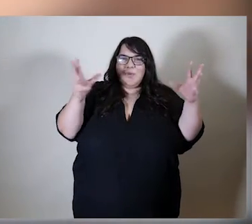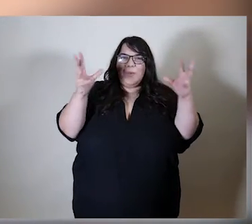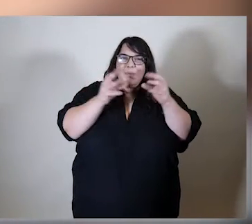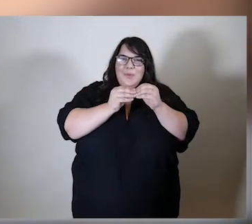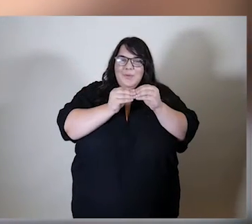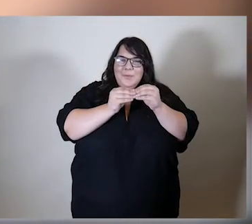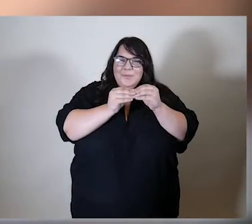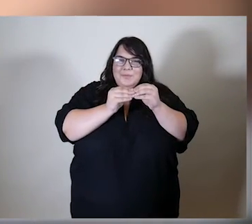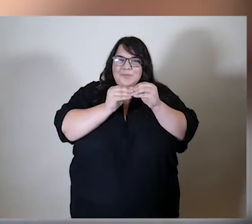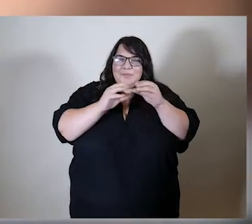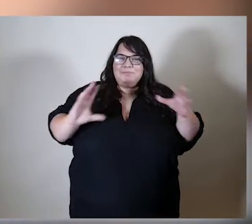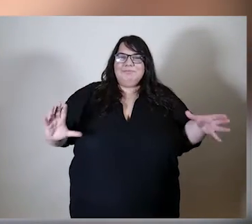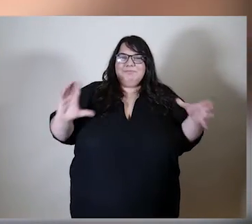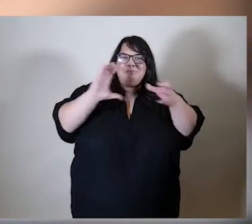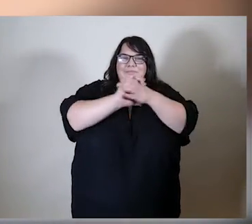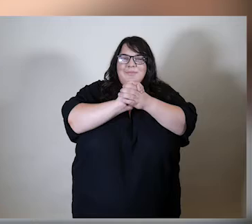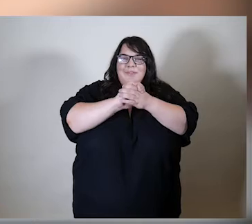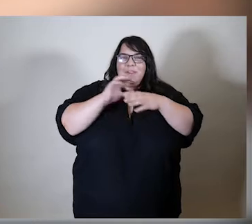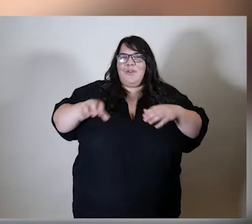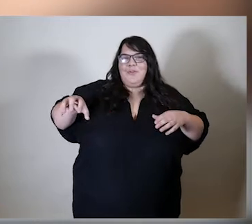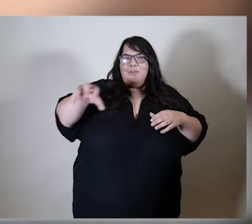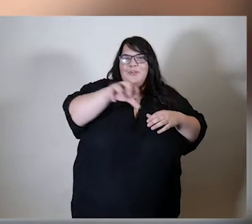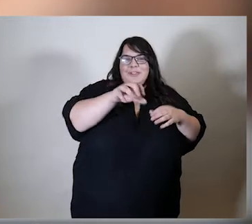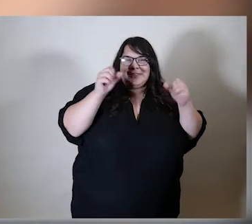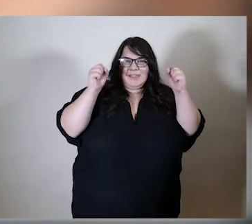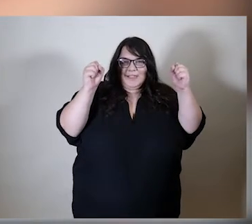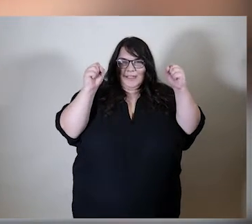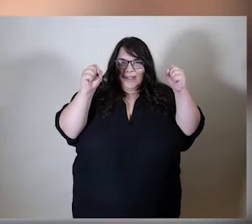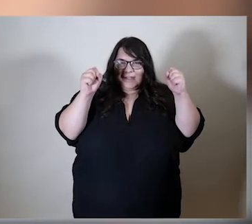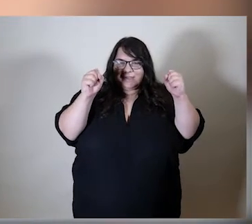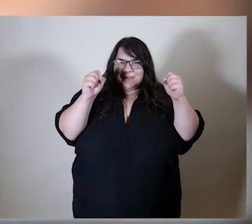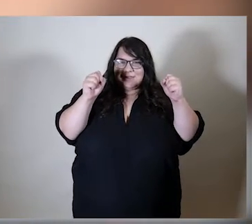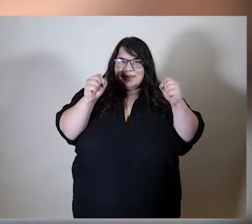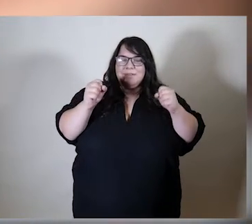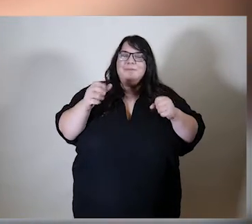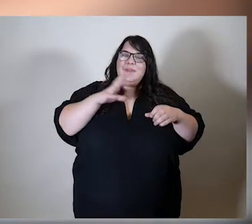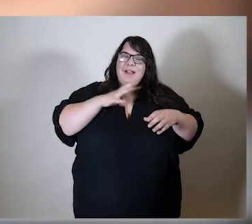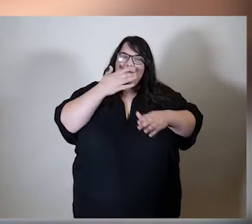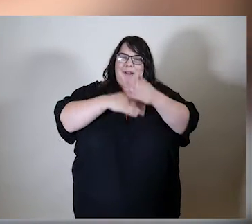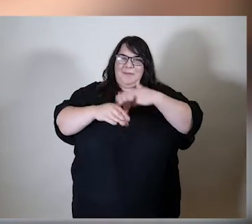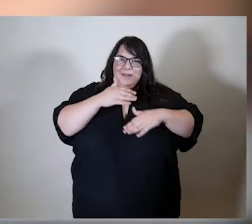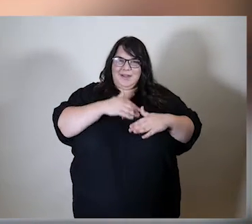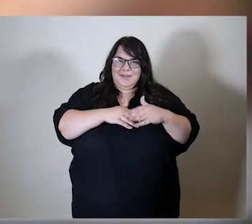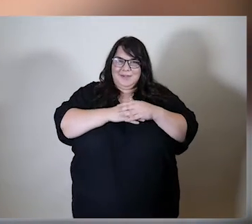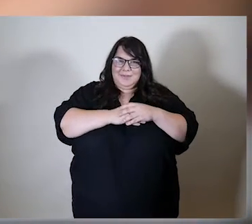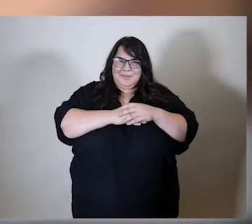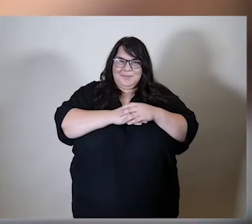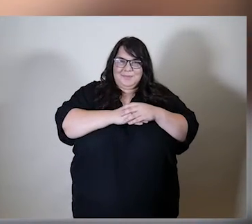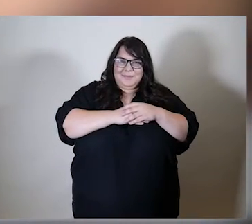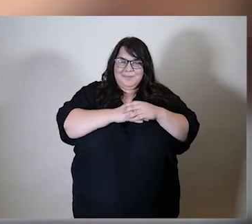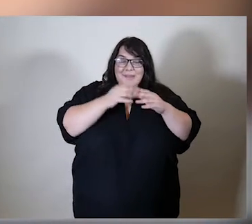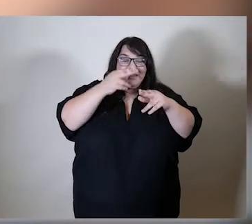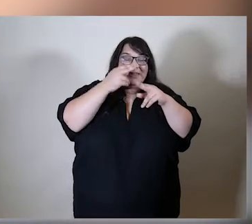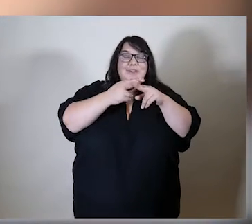σύμπραξη όλων των φορέων υγείας και, και σε άτομα με αναπηρία. Είναι πάρα